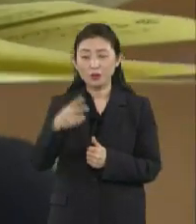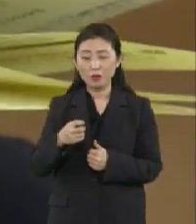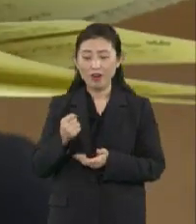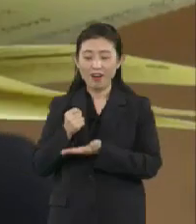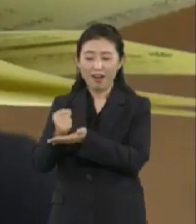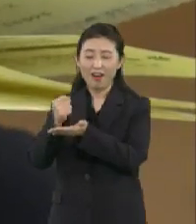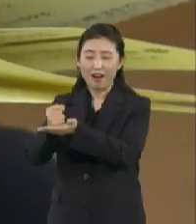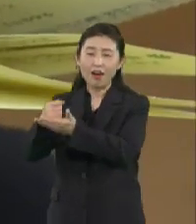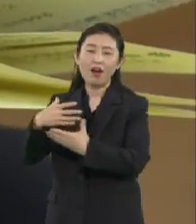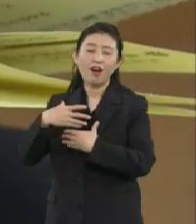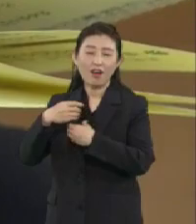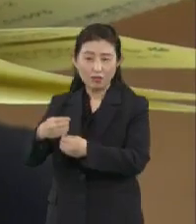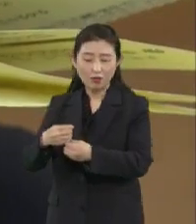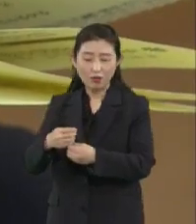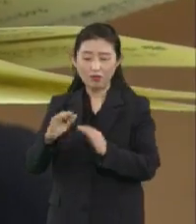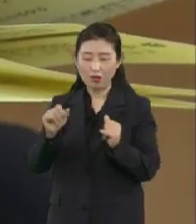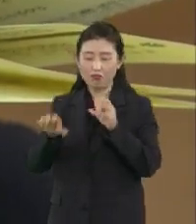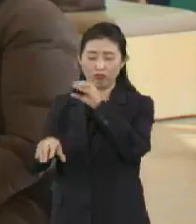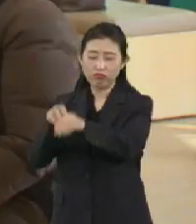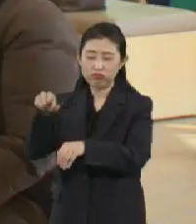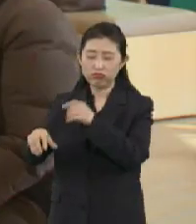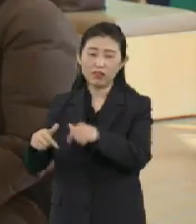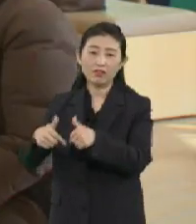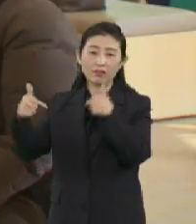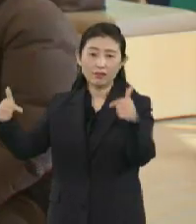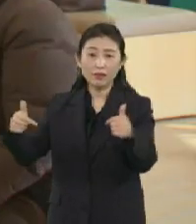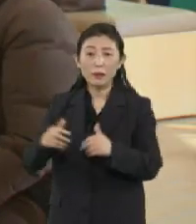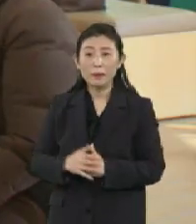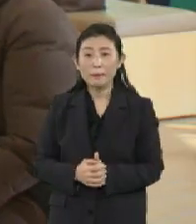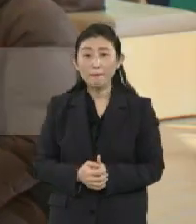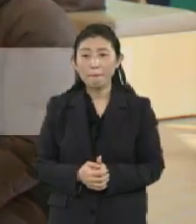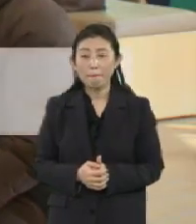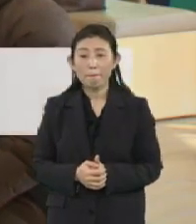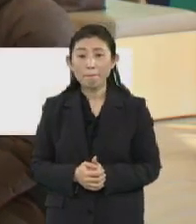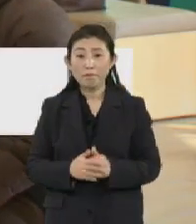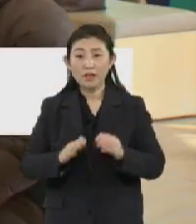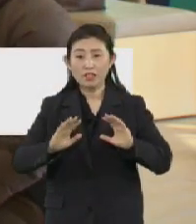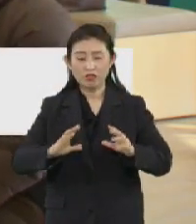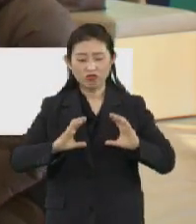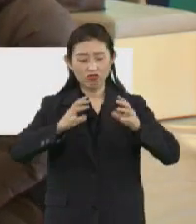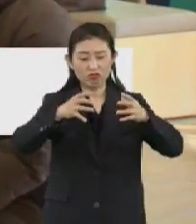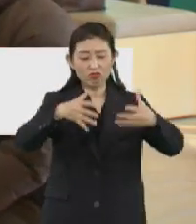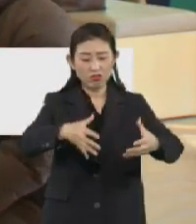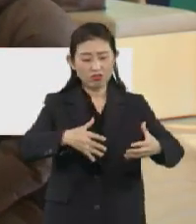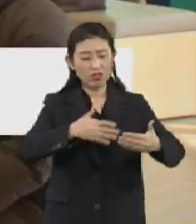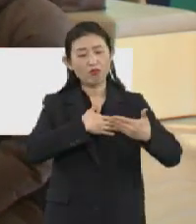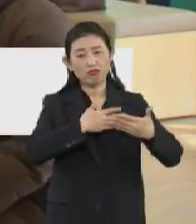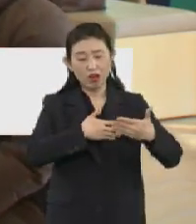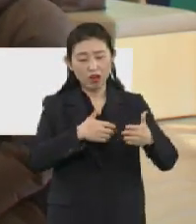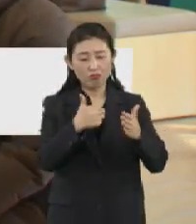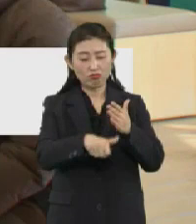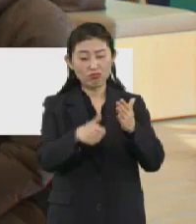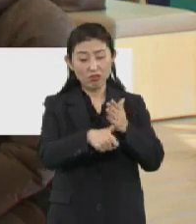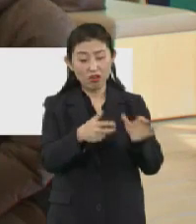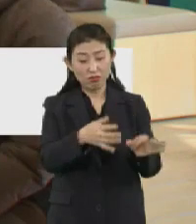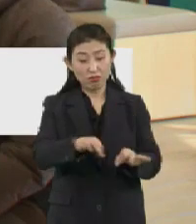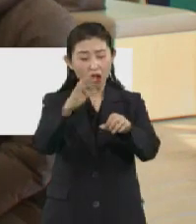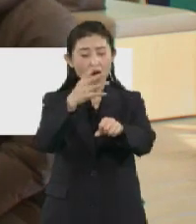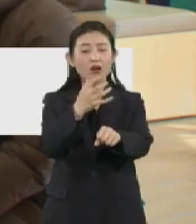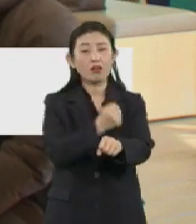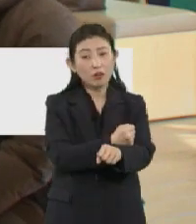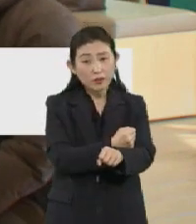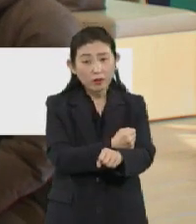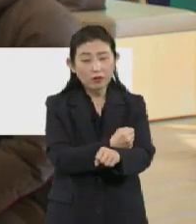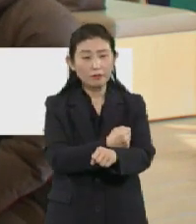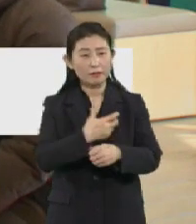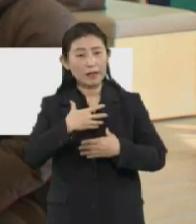가입자도 부쩍 늘고 있는 추세입니다. 지금 현재 불안한 국제 정세와 인플레이션 우려로 자금이